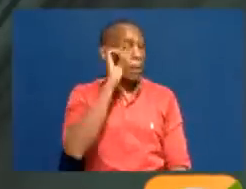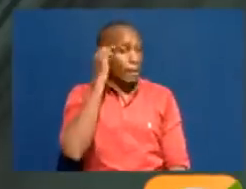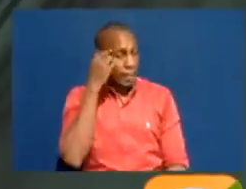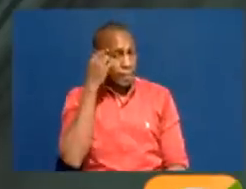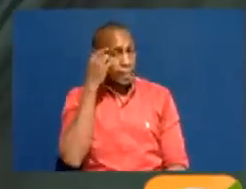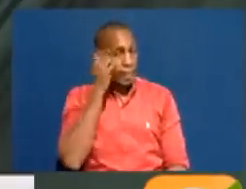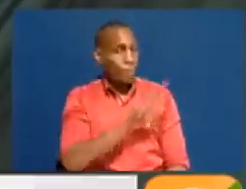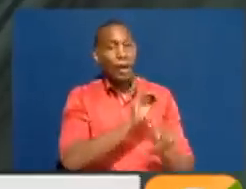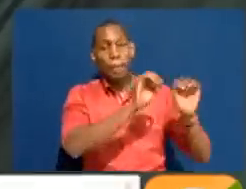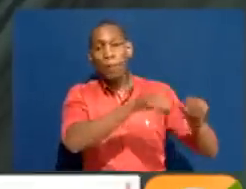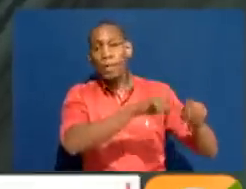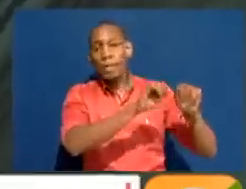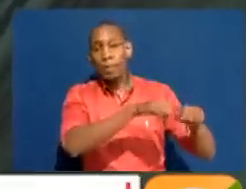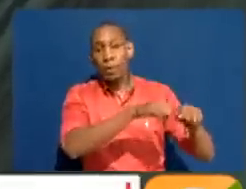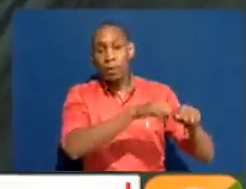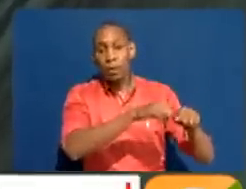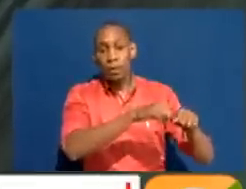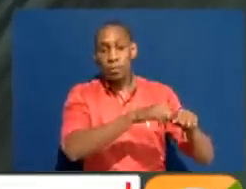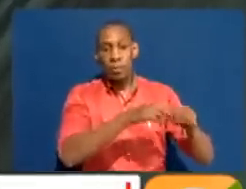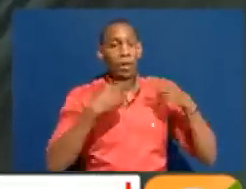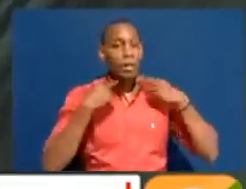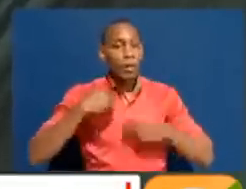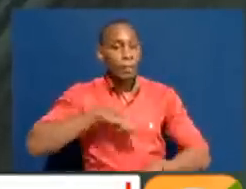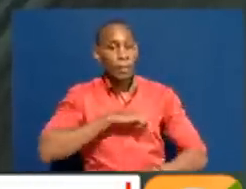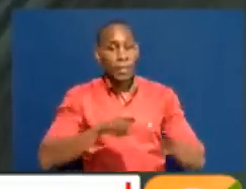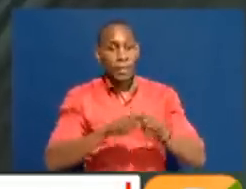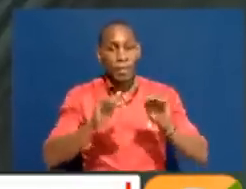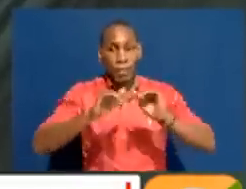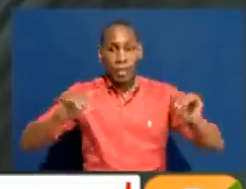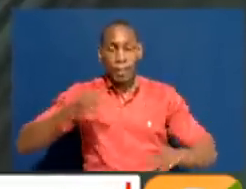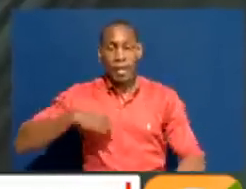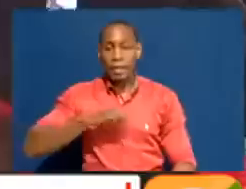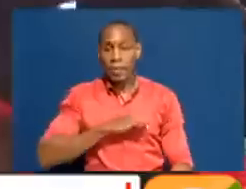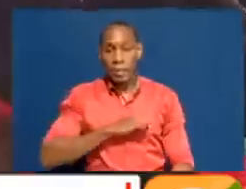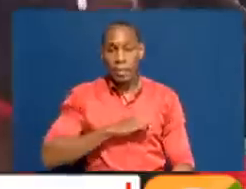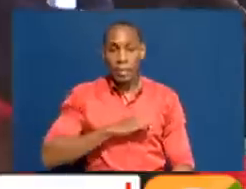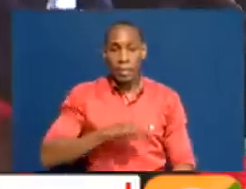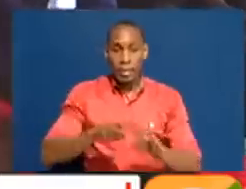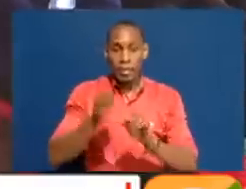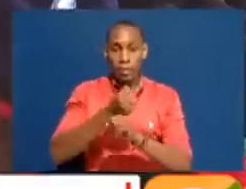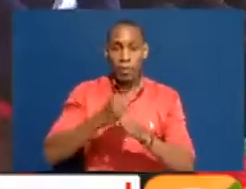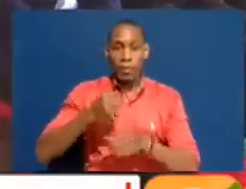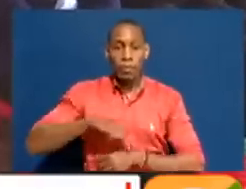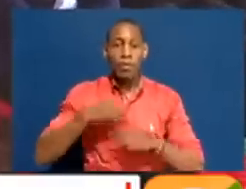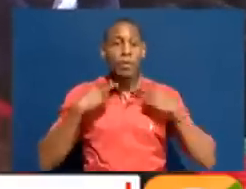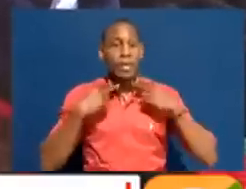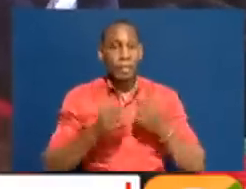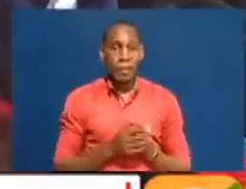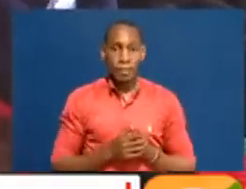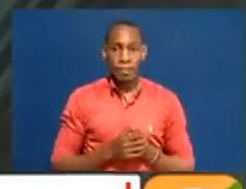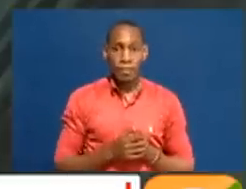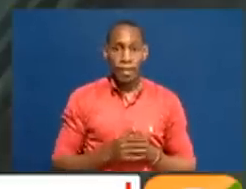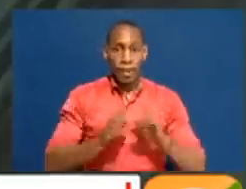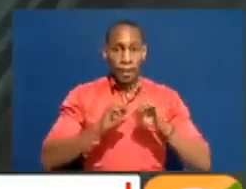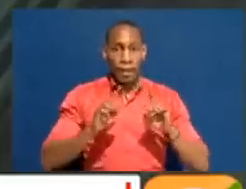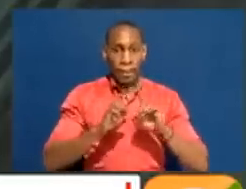kwamba wanaweza kuturudisha nyuma na kutugawanya na kutupanya hostages, that